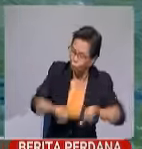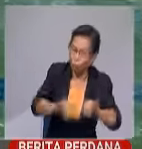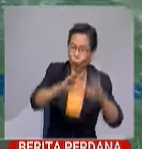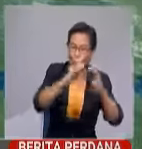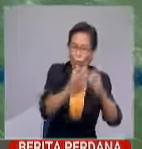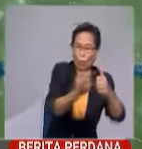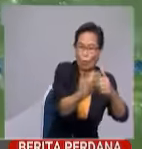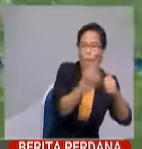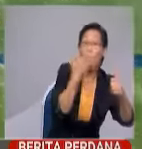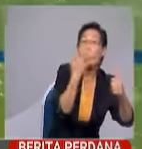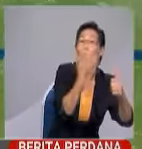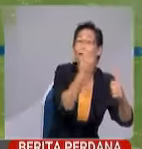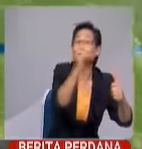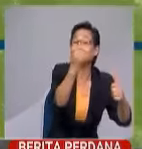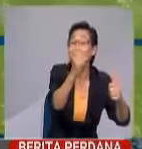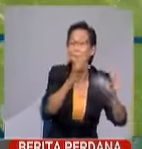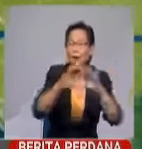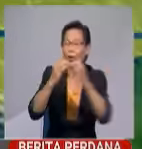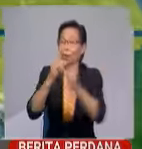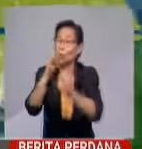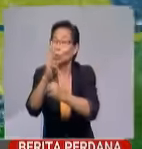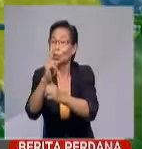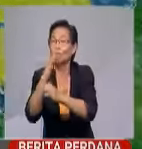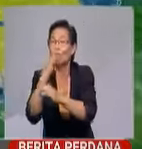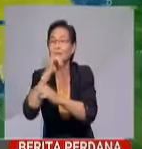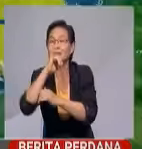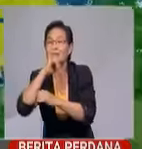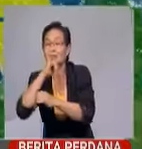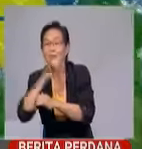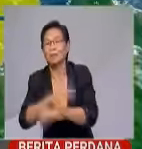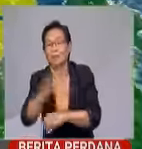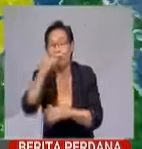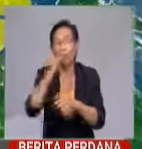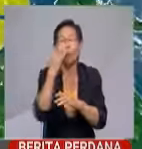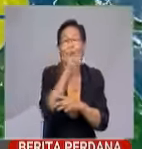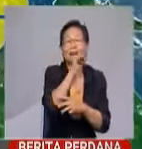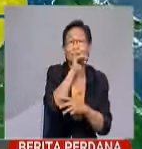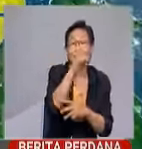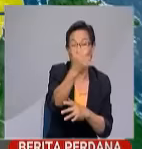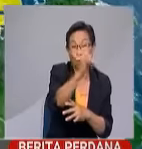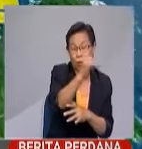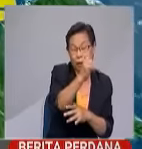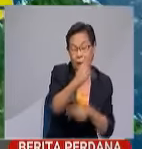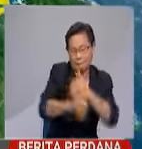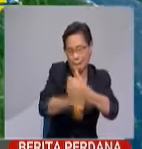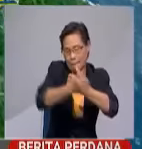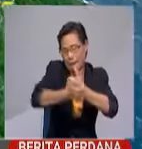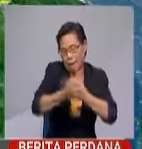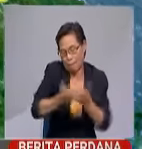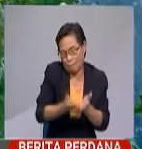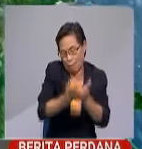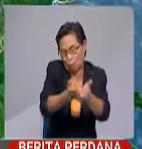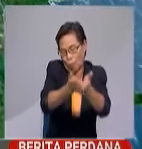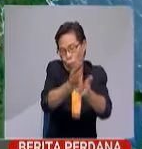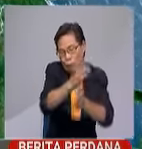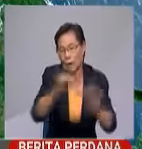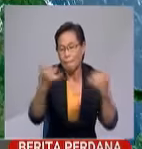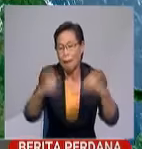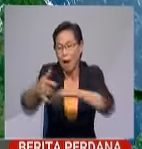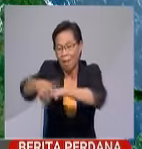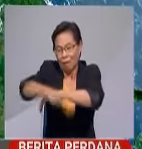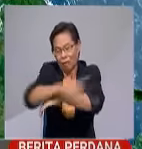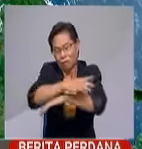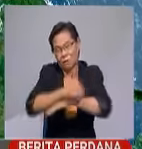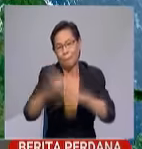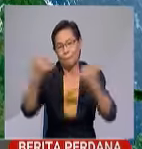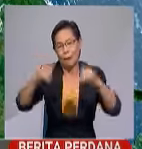pertama warna kuning, kategori kedua warna jingga. Bagi warna kuning ini, ia berbahaya ke atas bot-bot kecil, sukan laut dan